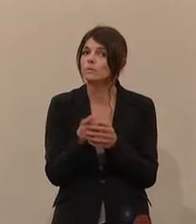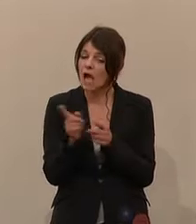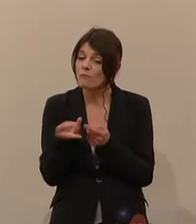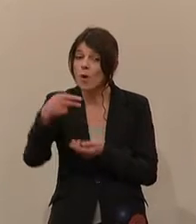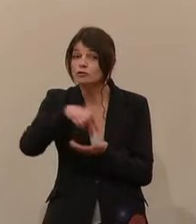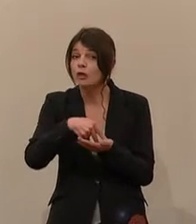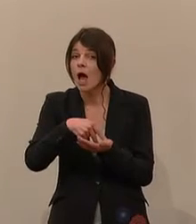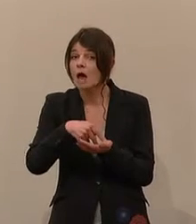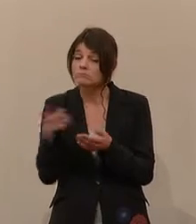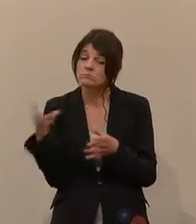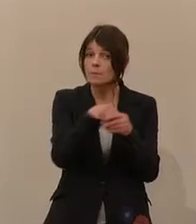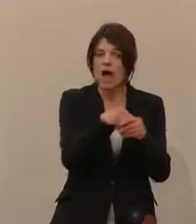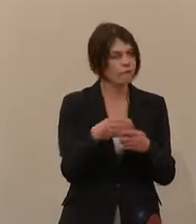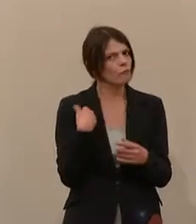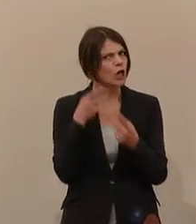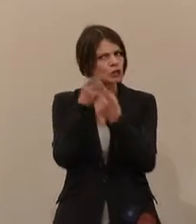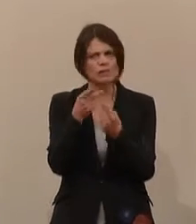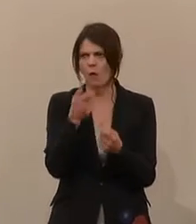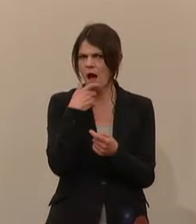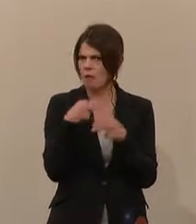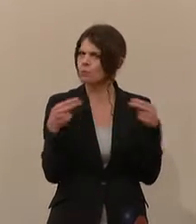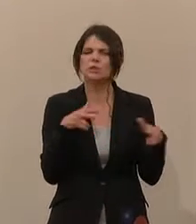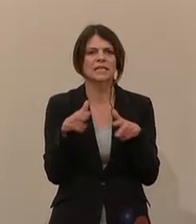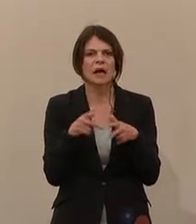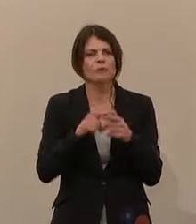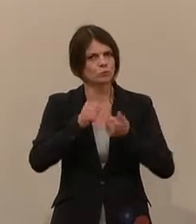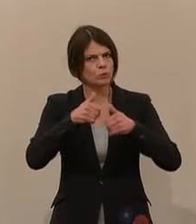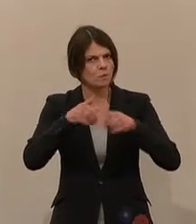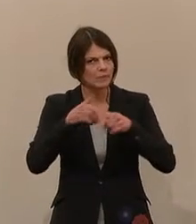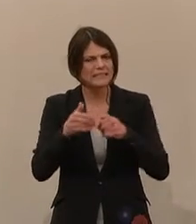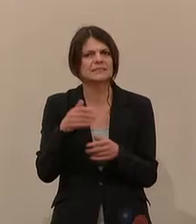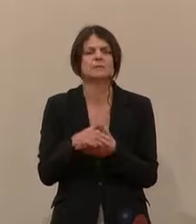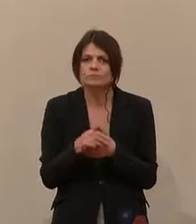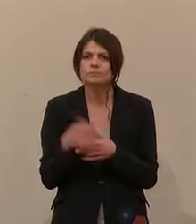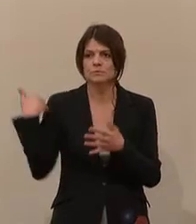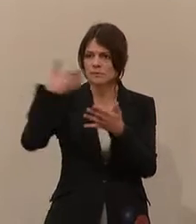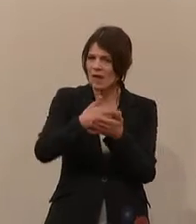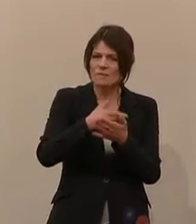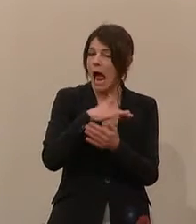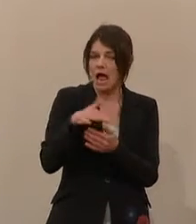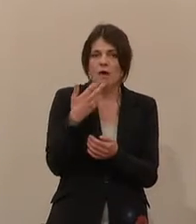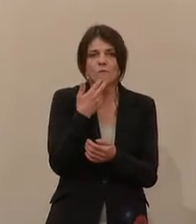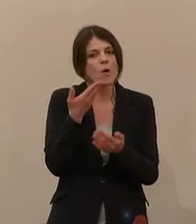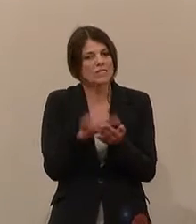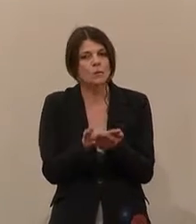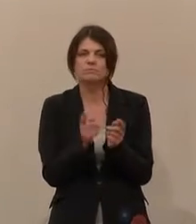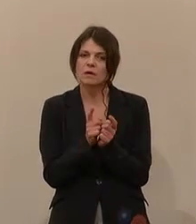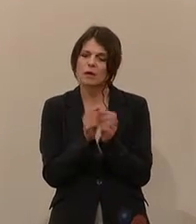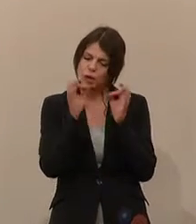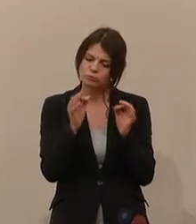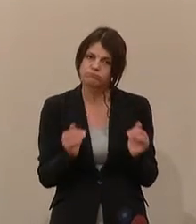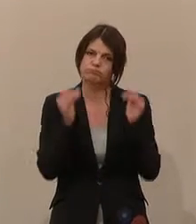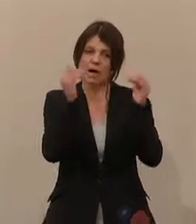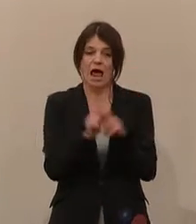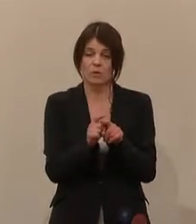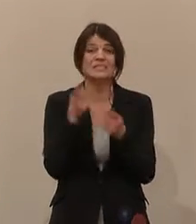auch gelagert? Weil das ja ein Ziel war der alten Bundesregierung und des Sportministers oder der Sportminister immer quer durch, da einen gewissen Standard zu erreichen. Ziel